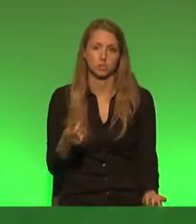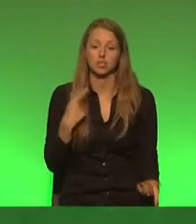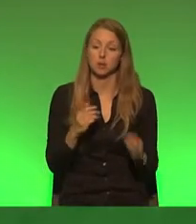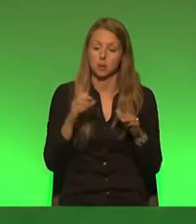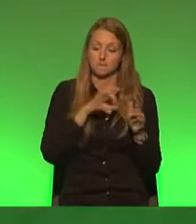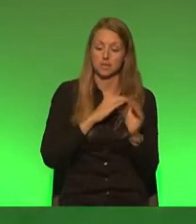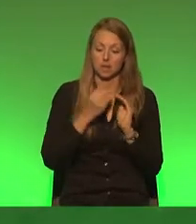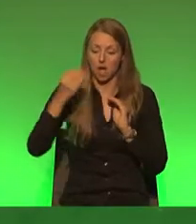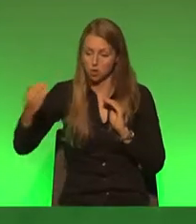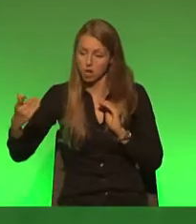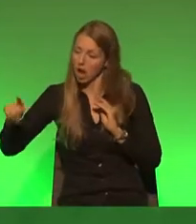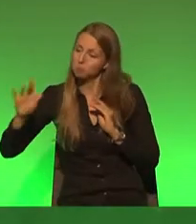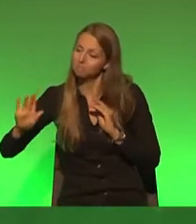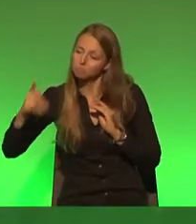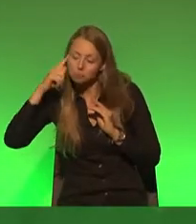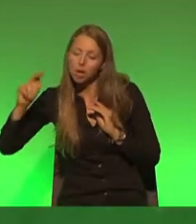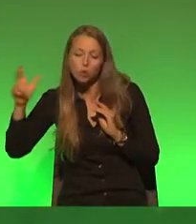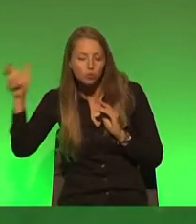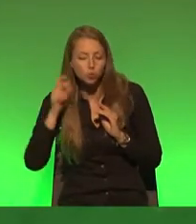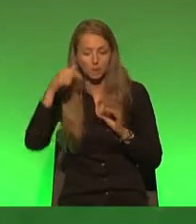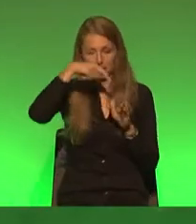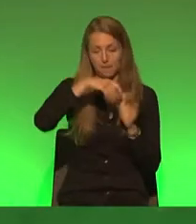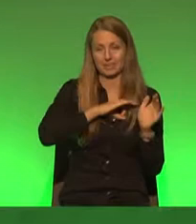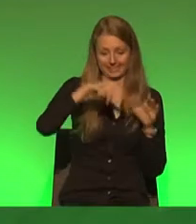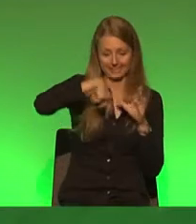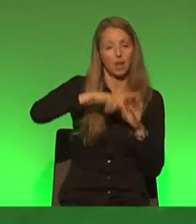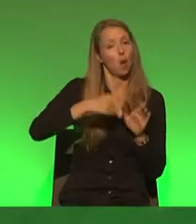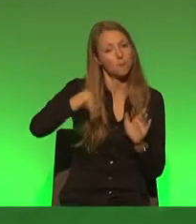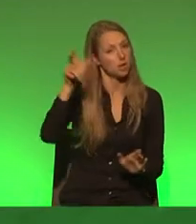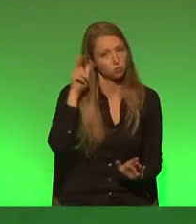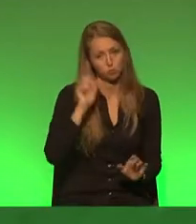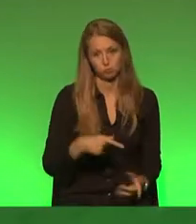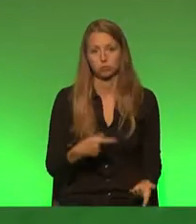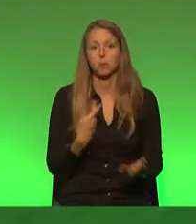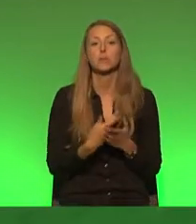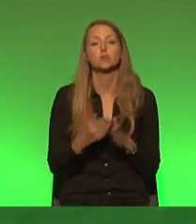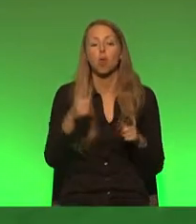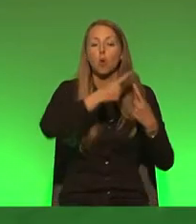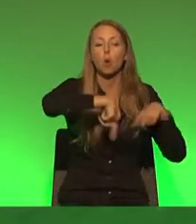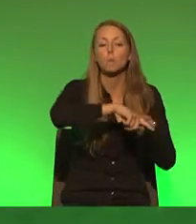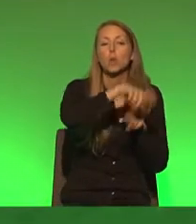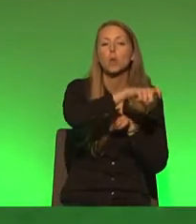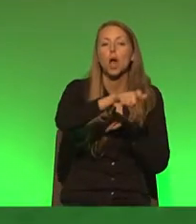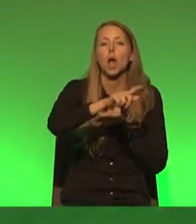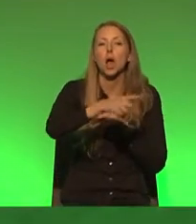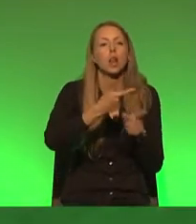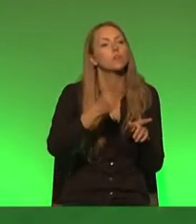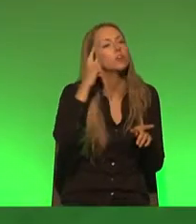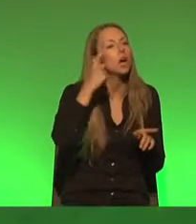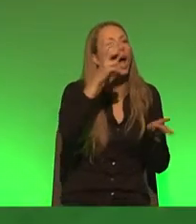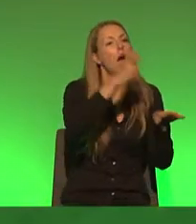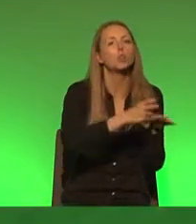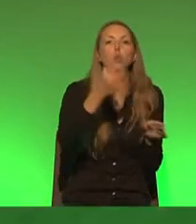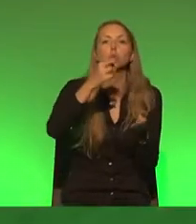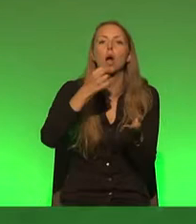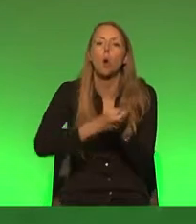Partei als auch innerhalb. Und wir müssen auch denen mehr zuhören, die zum Beispiel kommunal bei uns in den Räten, in den Ortsvorständen, in